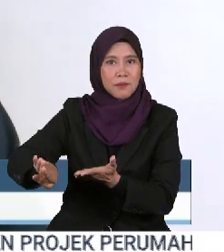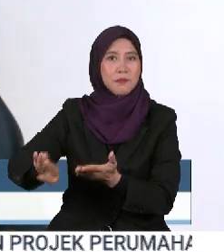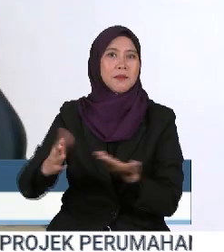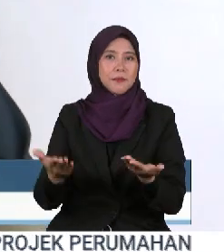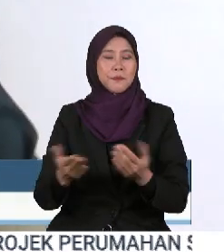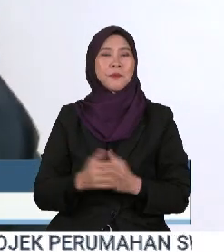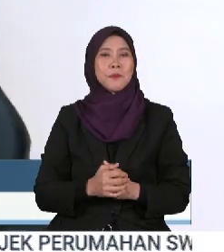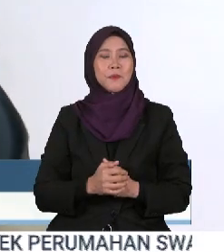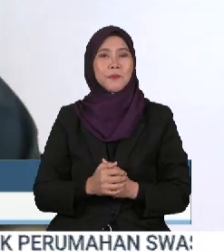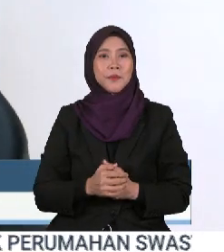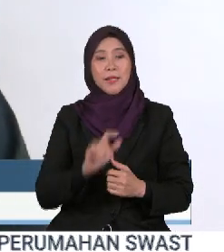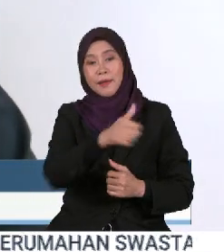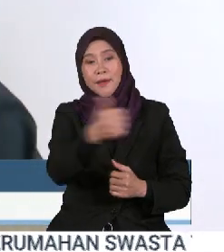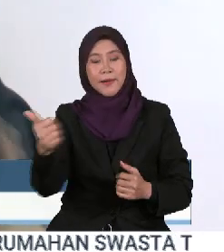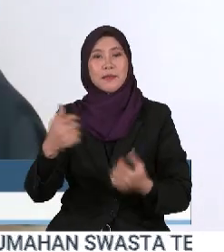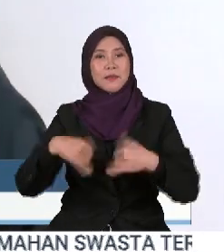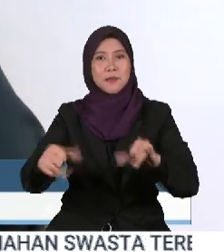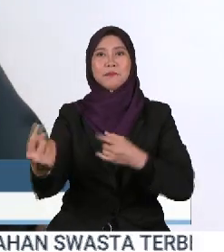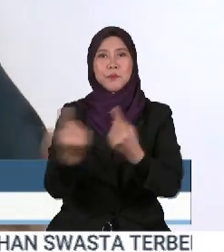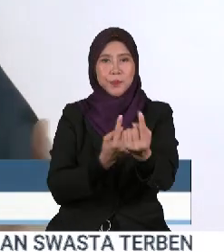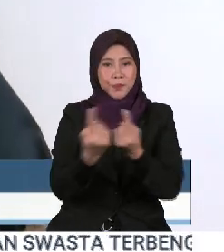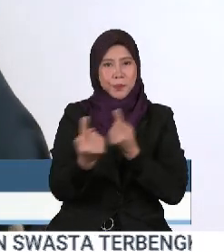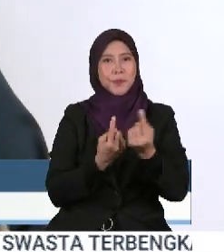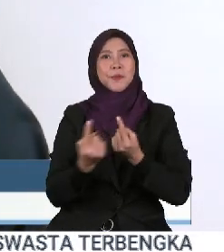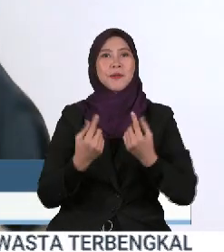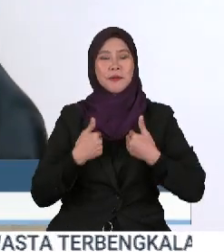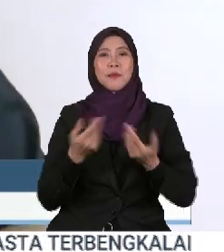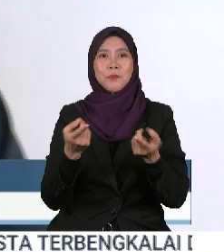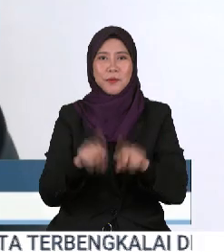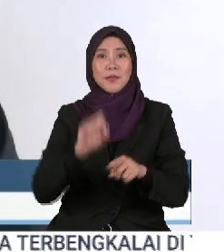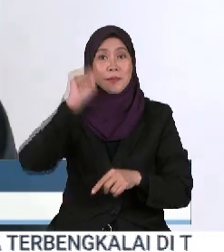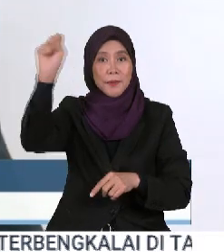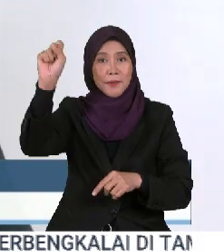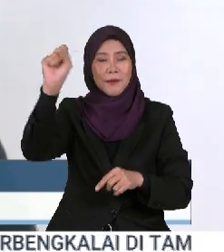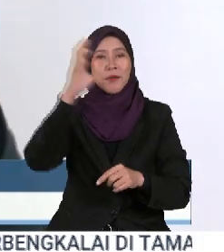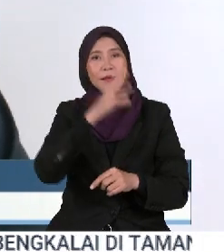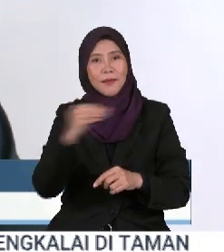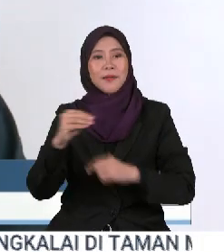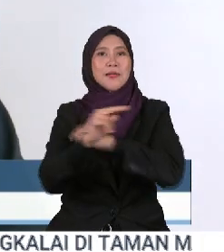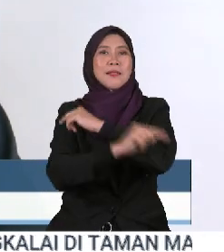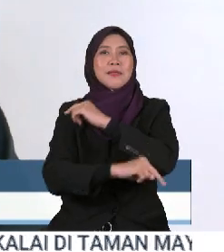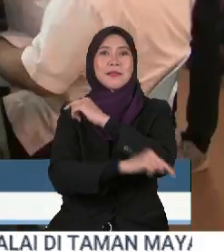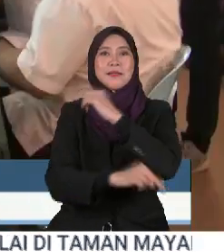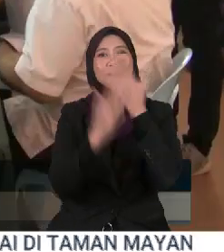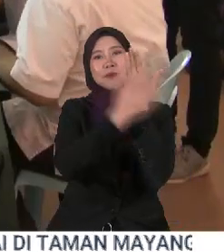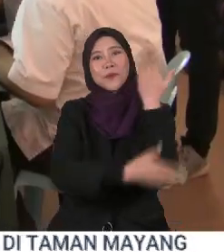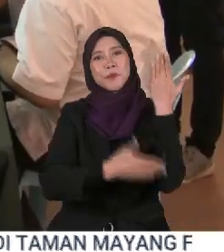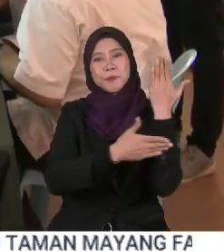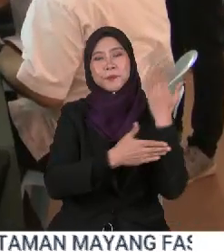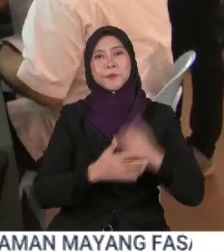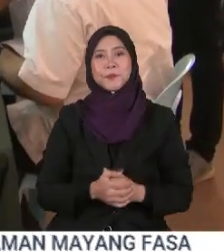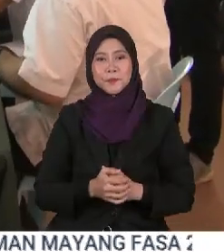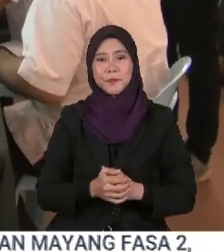So the race is still coming in. Itu juga berlaku di Sabah dan juga berlaku di negeri-negeri di Semenanjung Malaysia.